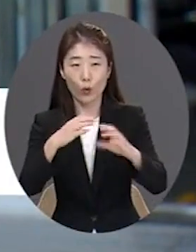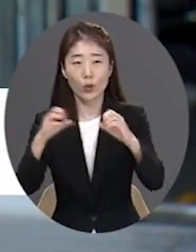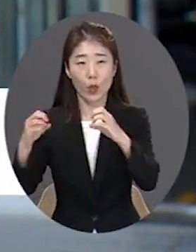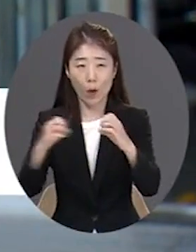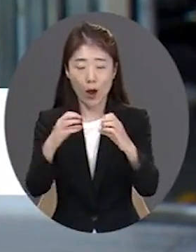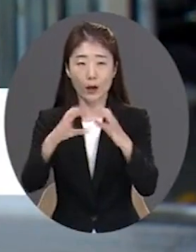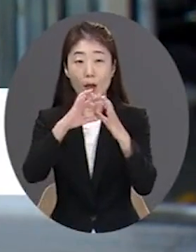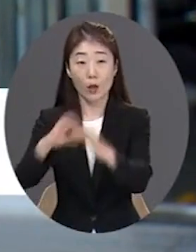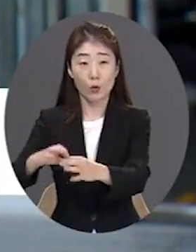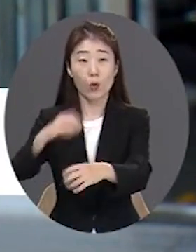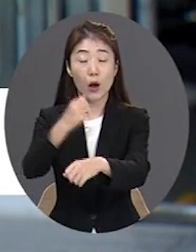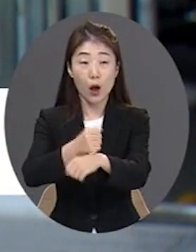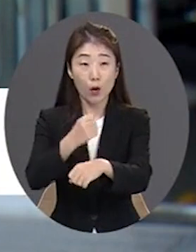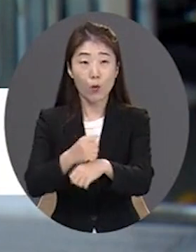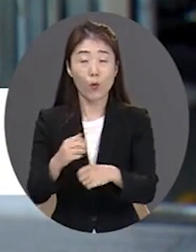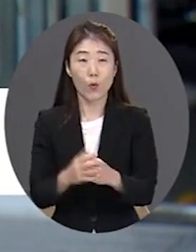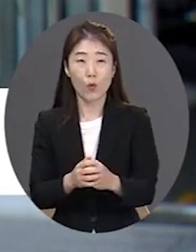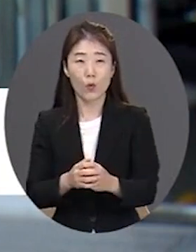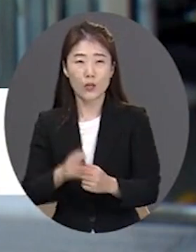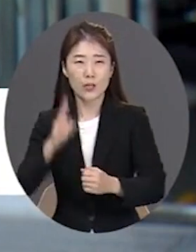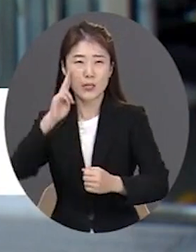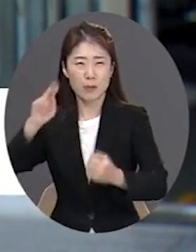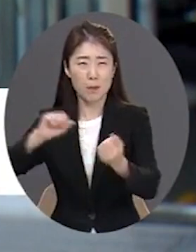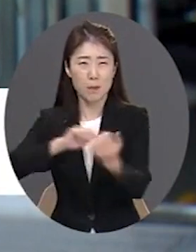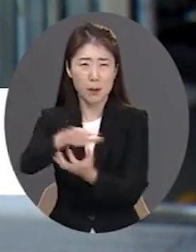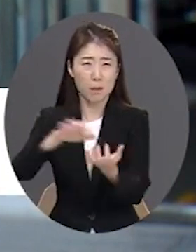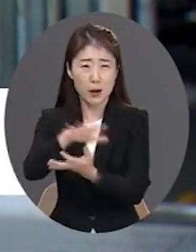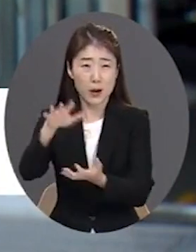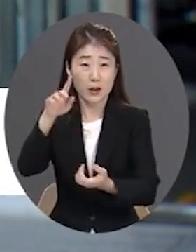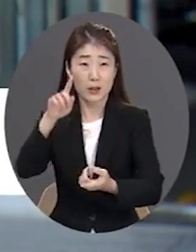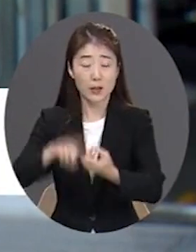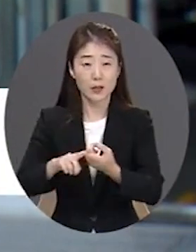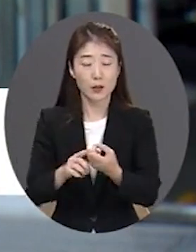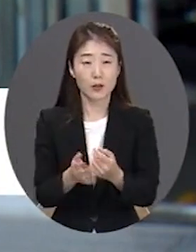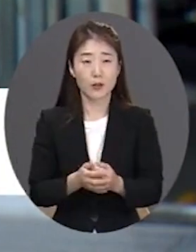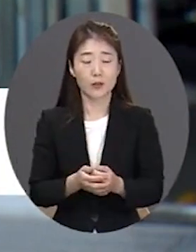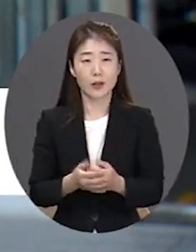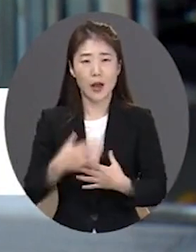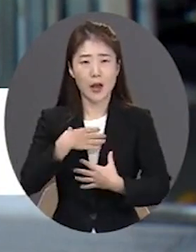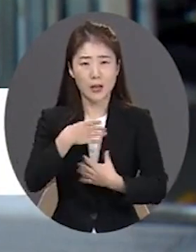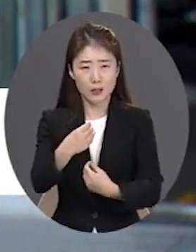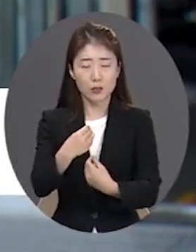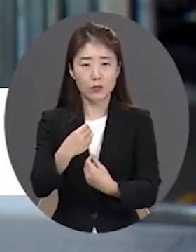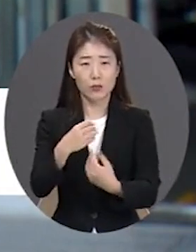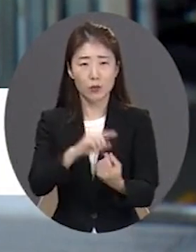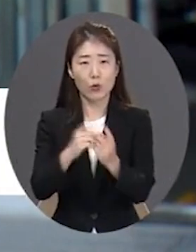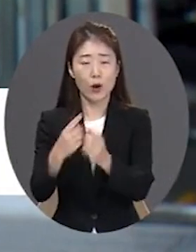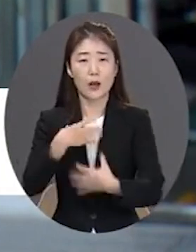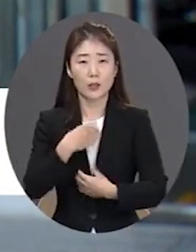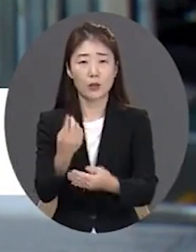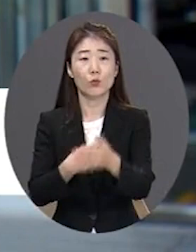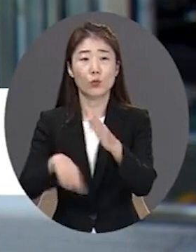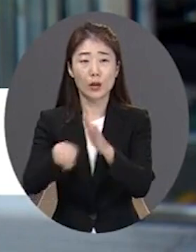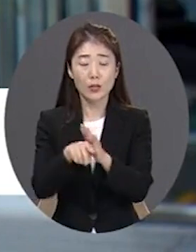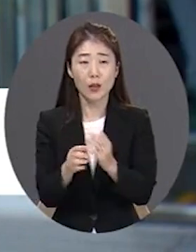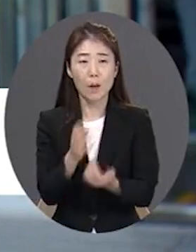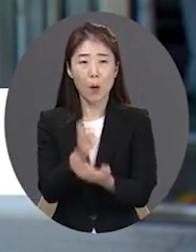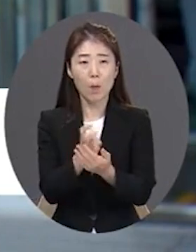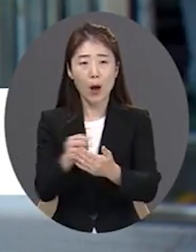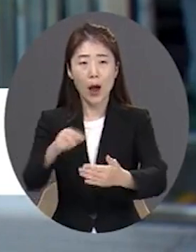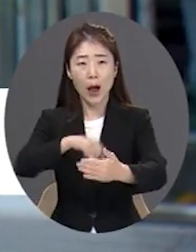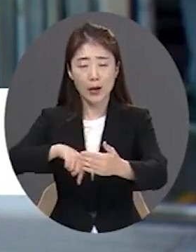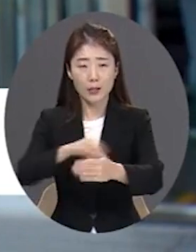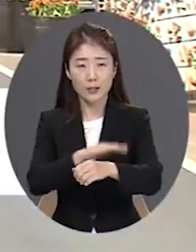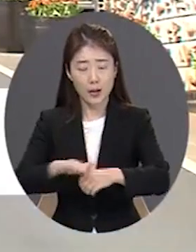하고 과격한 시위에 대해서는 국민의 안전과 공무원의 안전을 위해서 법적인 테두리 내에서